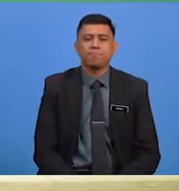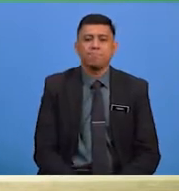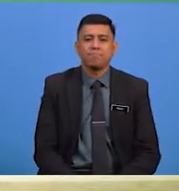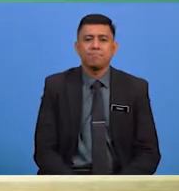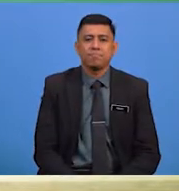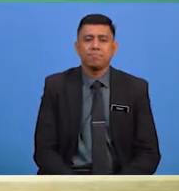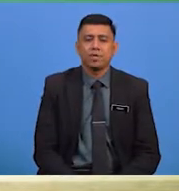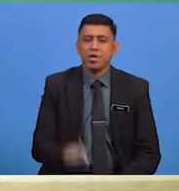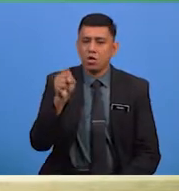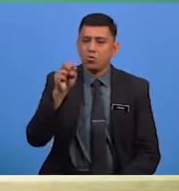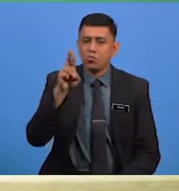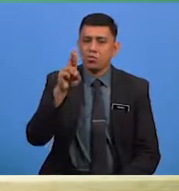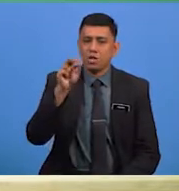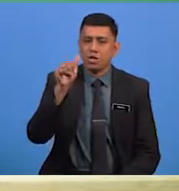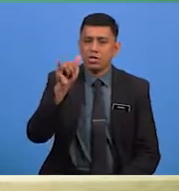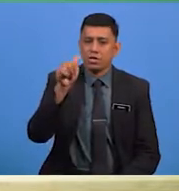Suraya